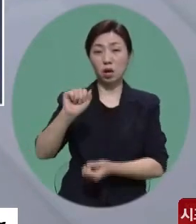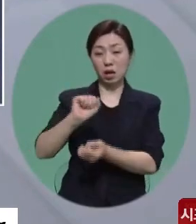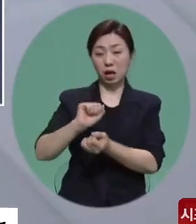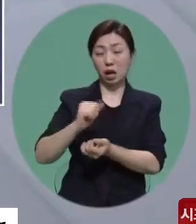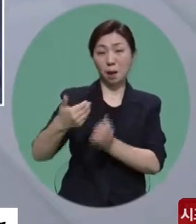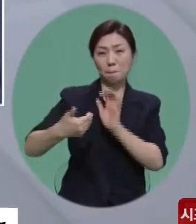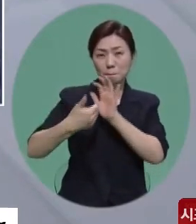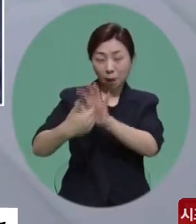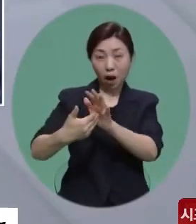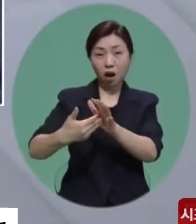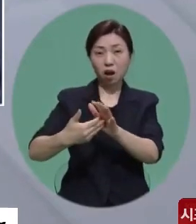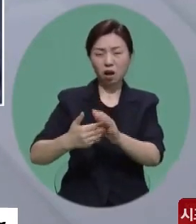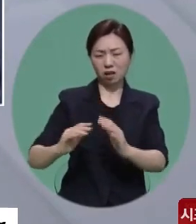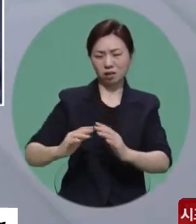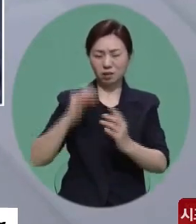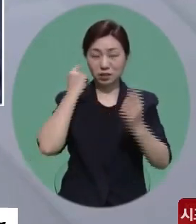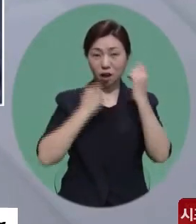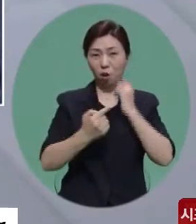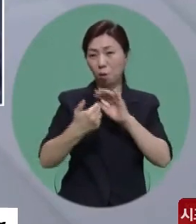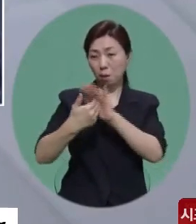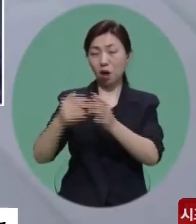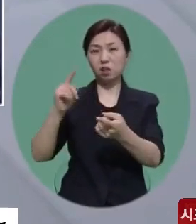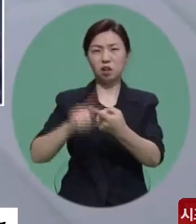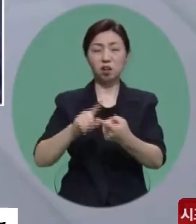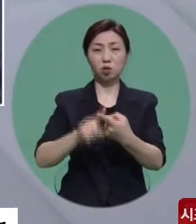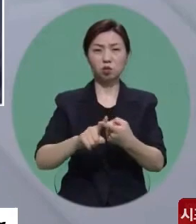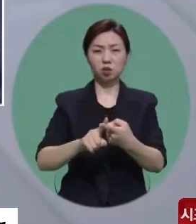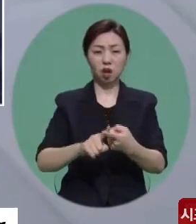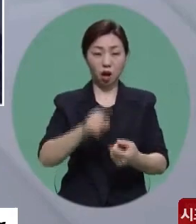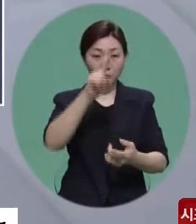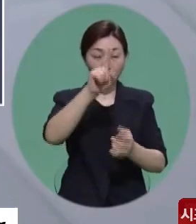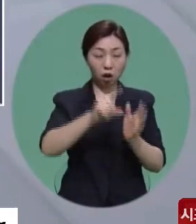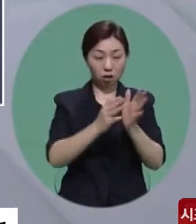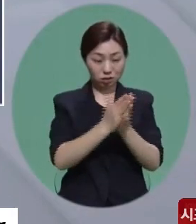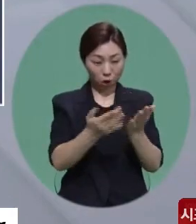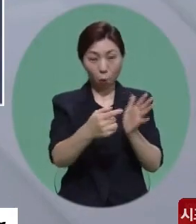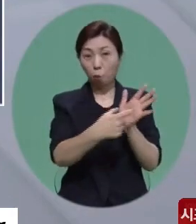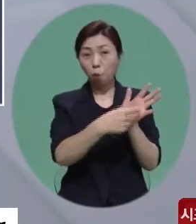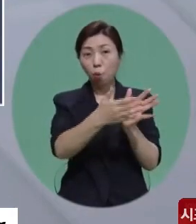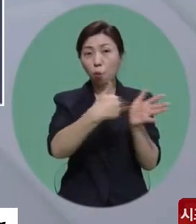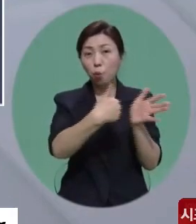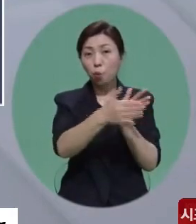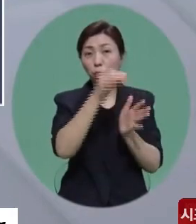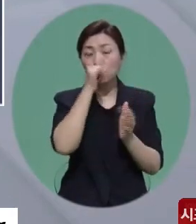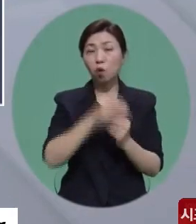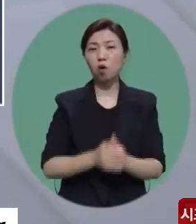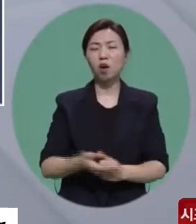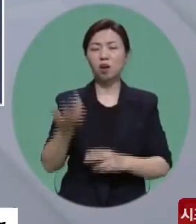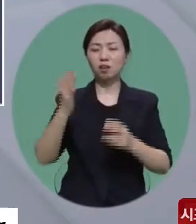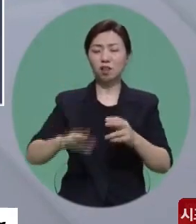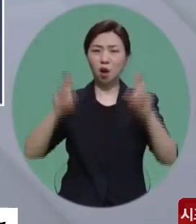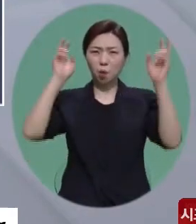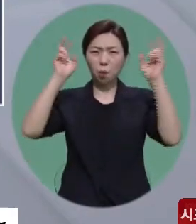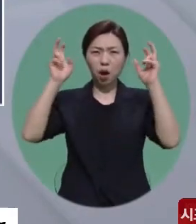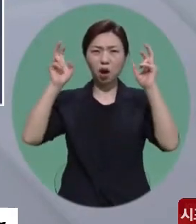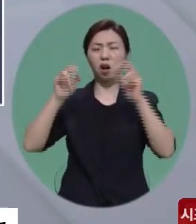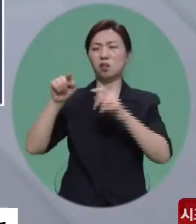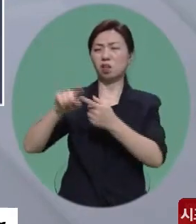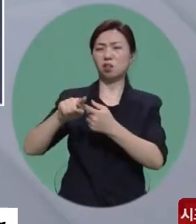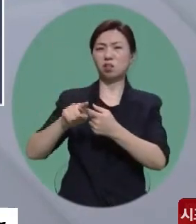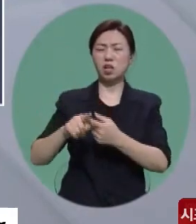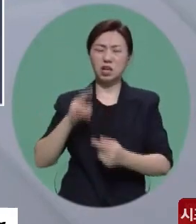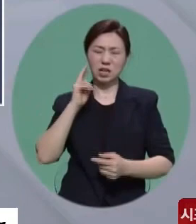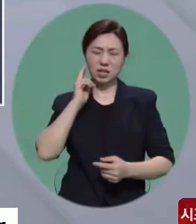없어요. 근데 반면에 기업인 만나서는 이제 중대재해법이 경영 의지를 강하게 위축시키는 메시지 준다고 하셨는데